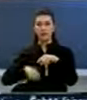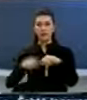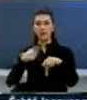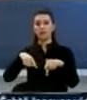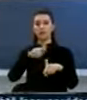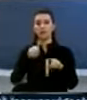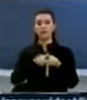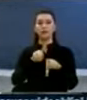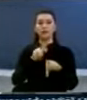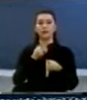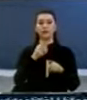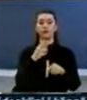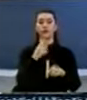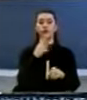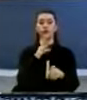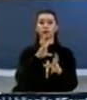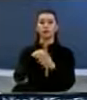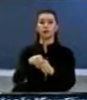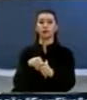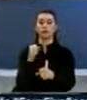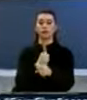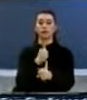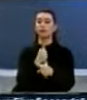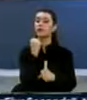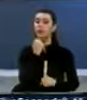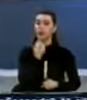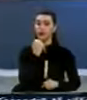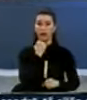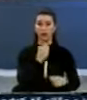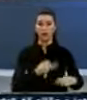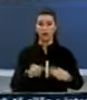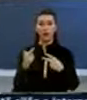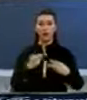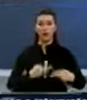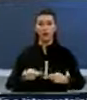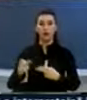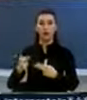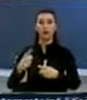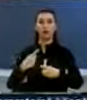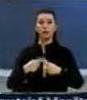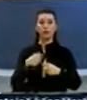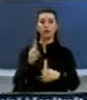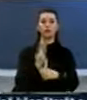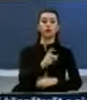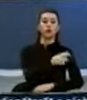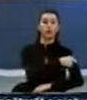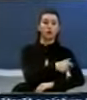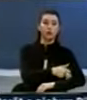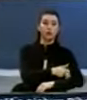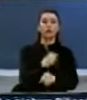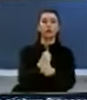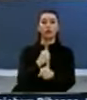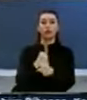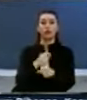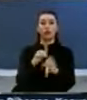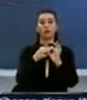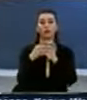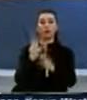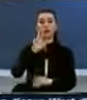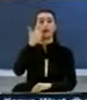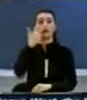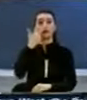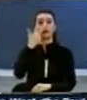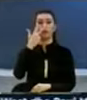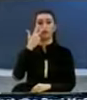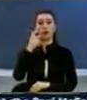hyjnë në alëvërgjeshëm me sektorin privat për referimet pacientë, ndërsa favorizohen doktorët të cilët për një kujdestari kanë referuar deri në 13 pacientë sektorin